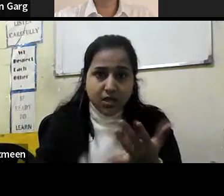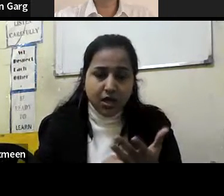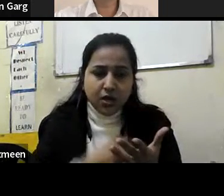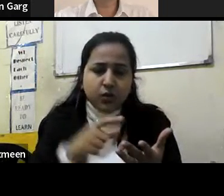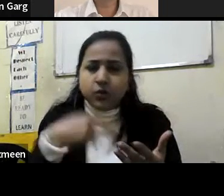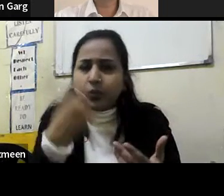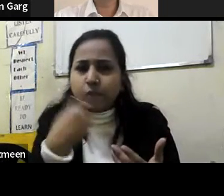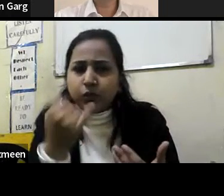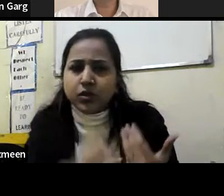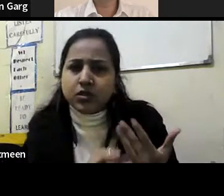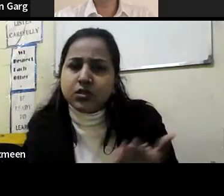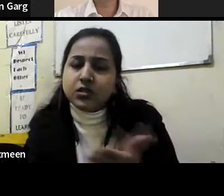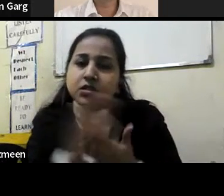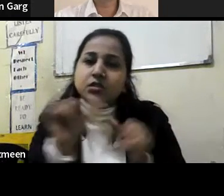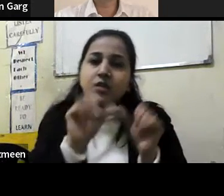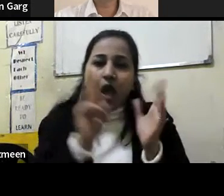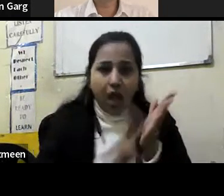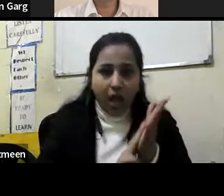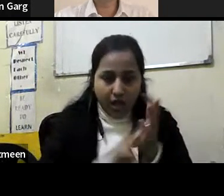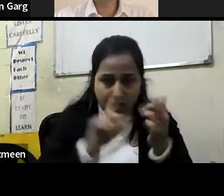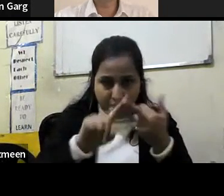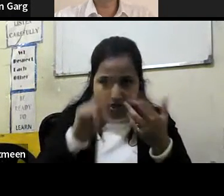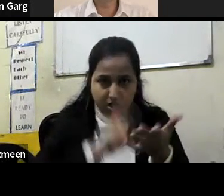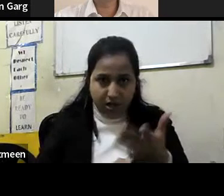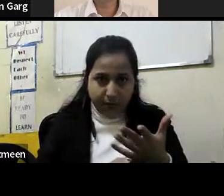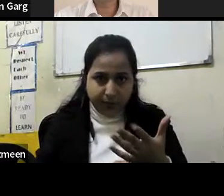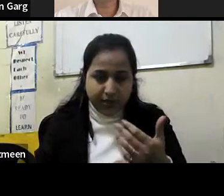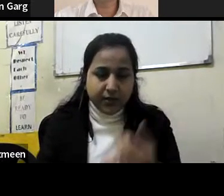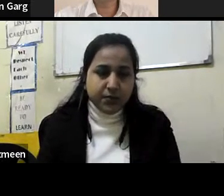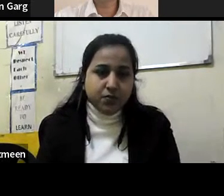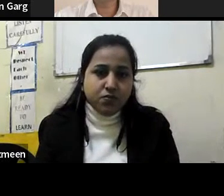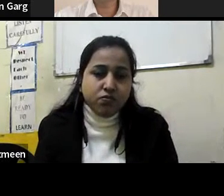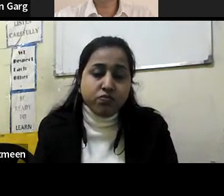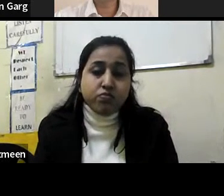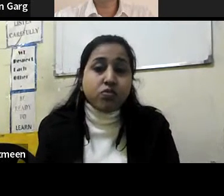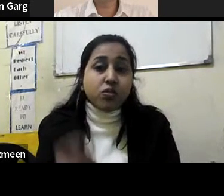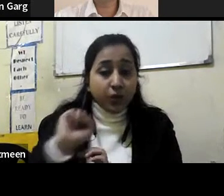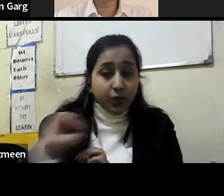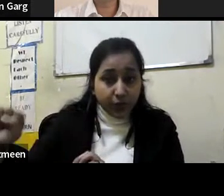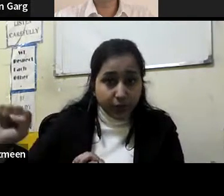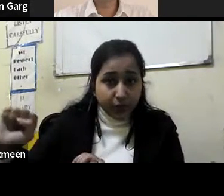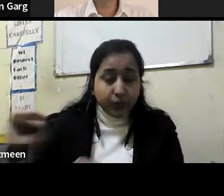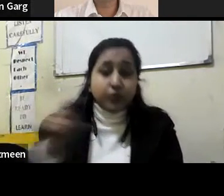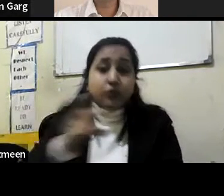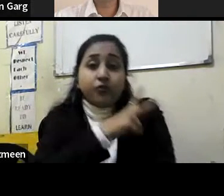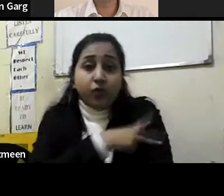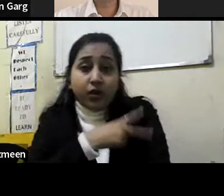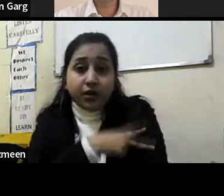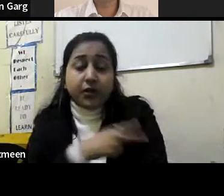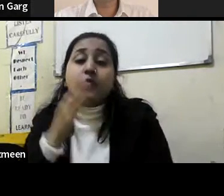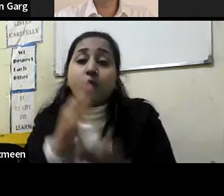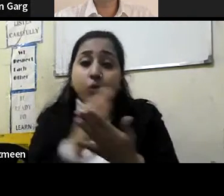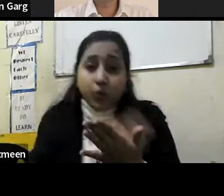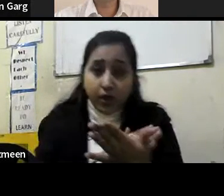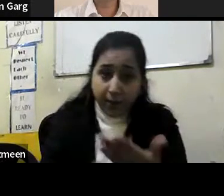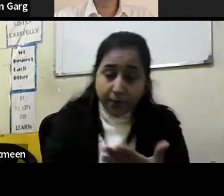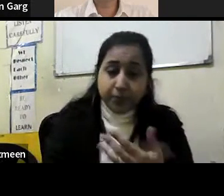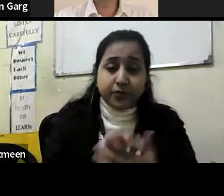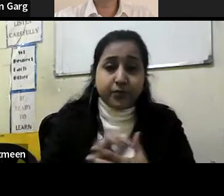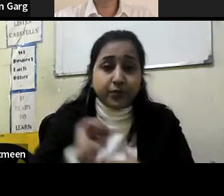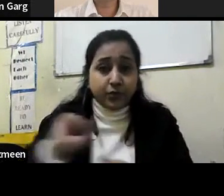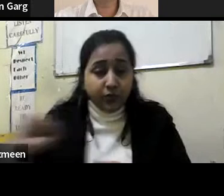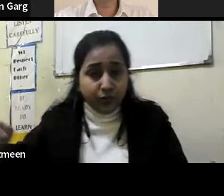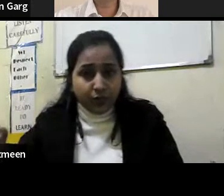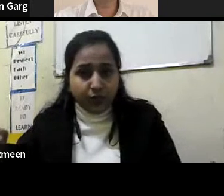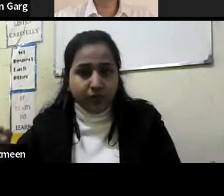क्रेडिट स्विस में काम करती हैं। शामीन जी इज रिस्पॉन्सिबल के वॉलंटियरिंग प्रोग्राम्स इन इंडिया, और उनका हैंड्स